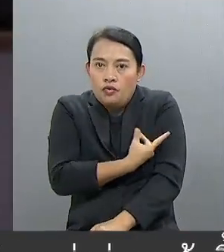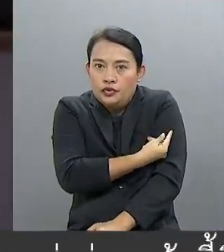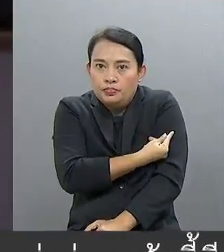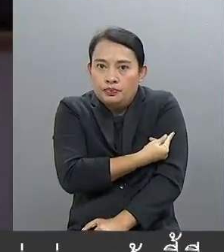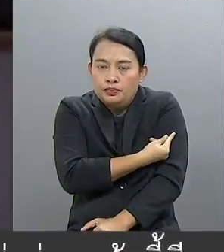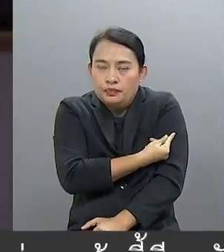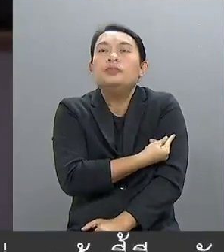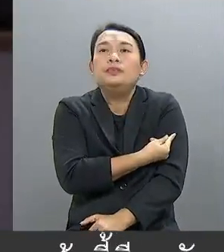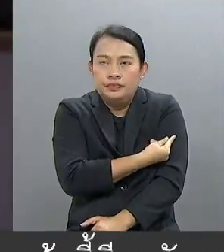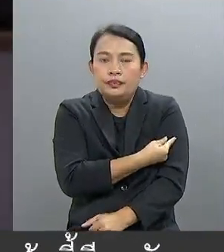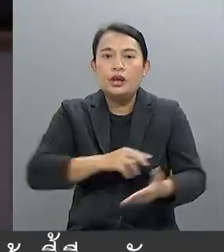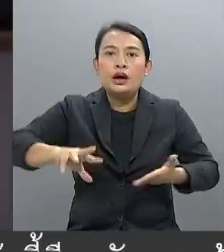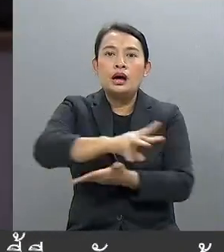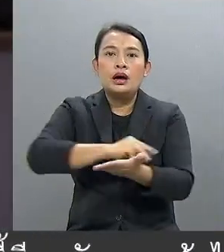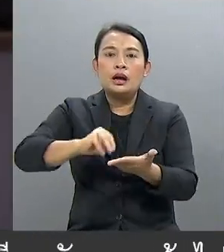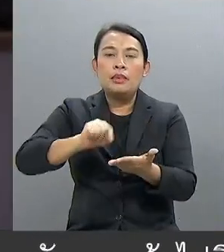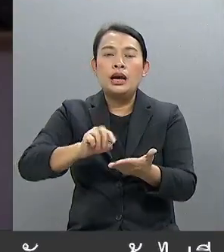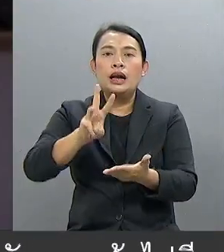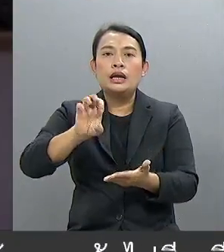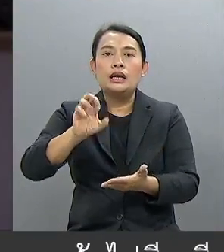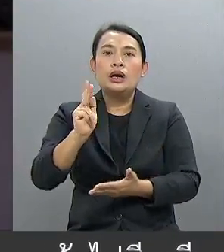ของอังกฤษก็ได้เริ่มต้นการทดสอบวัคซีนกับมนุษย์เป็นครั้งแรกโดยการทดสอบในครั้งนี้นะคะก็ได้รับความร่วมมือจากมหาวิทยาลัยwith Water